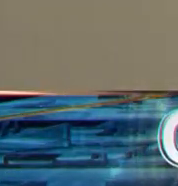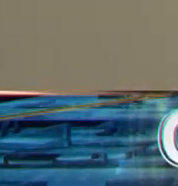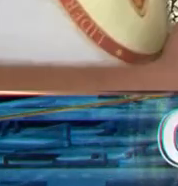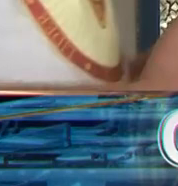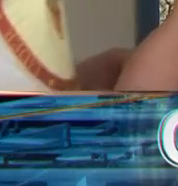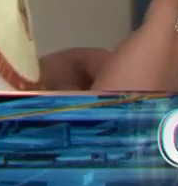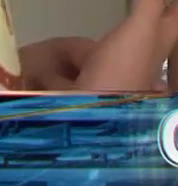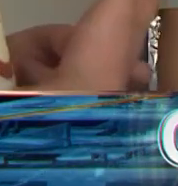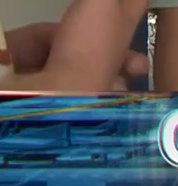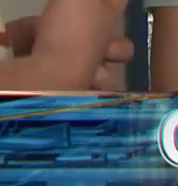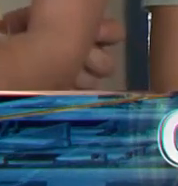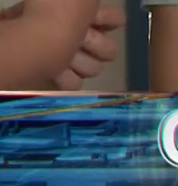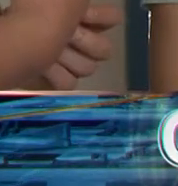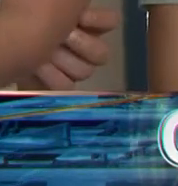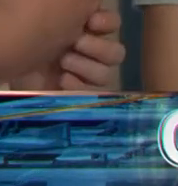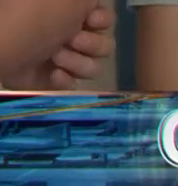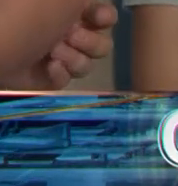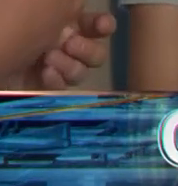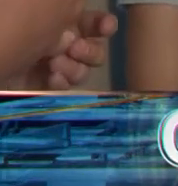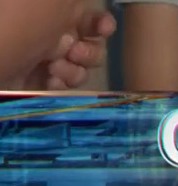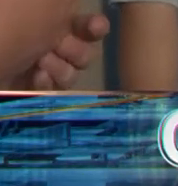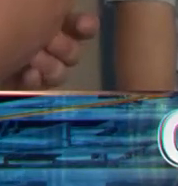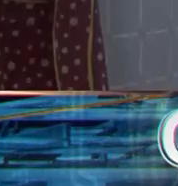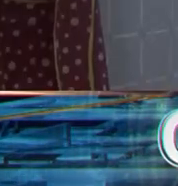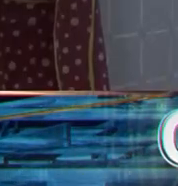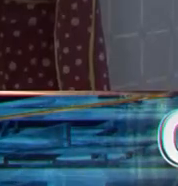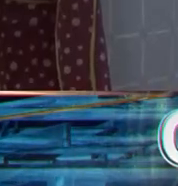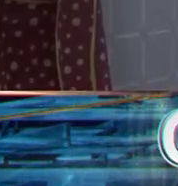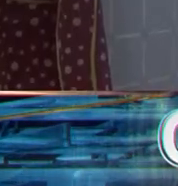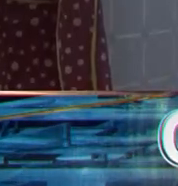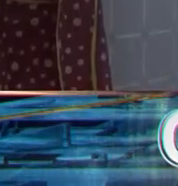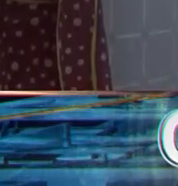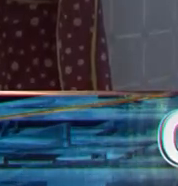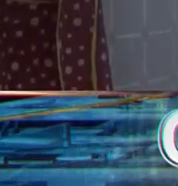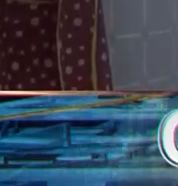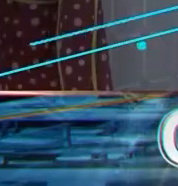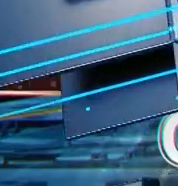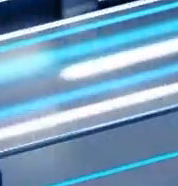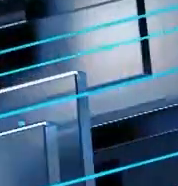обладательница специальной награды halo hal газ а оказалась трудной жизненной ситуации